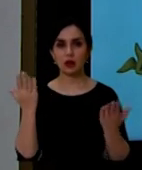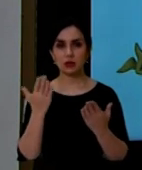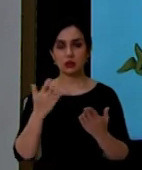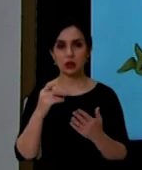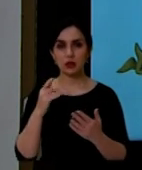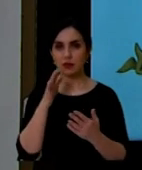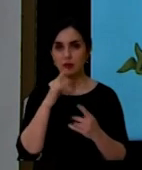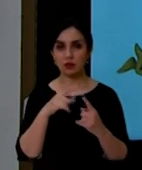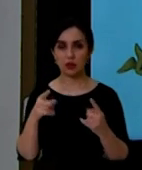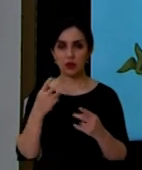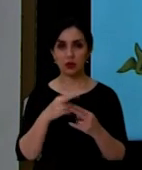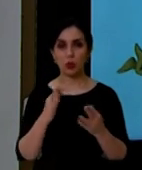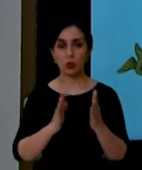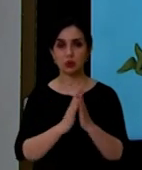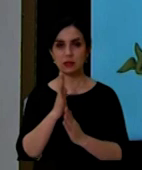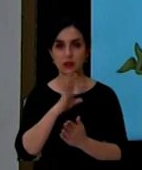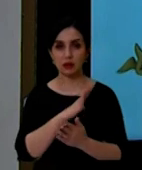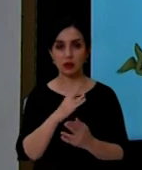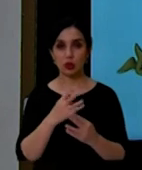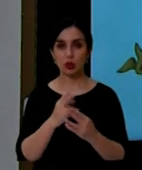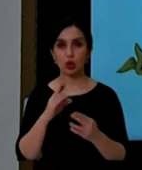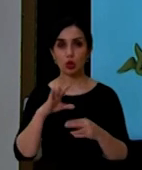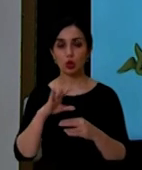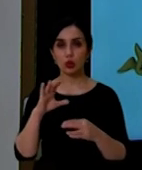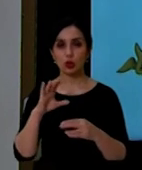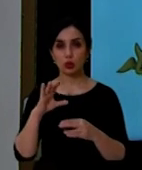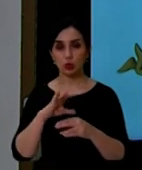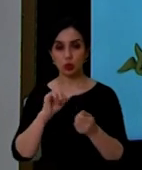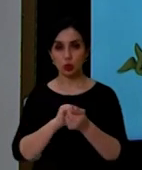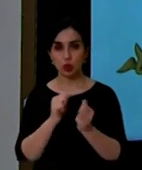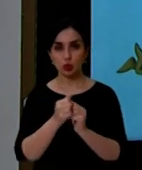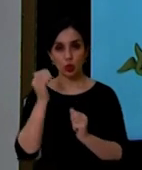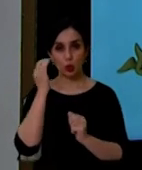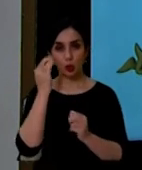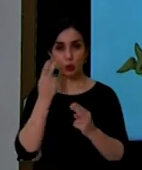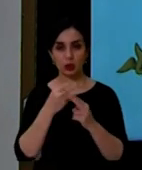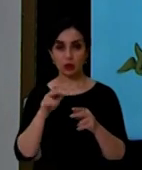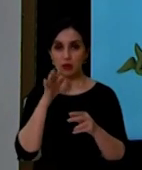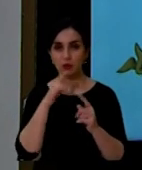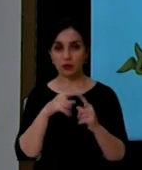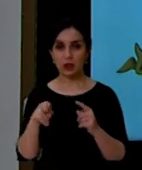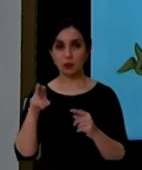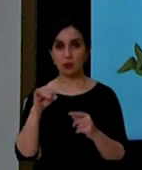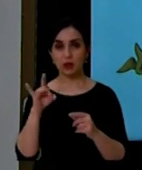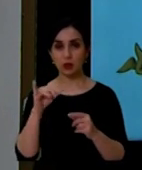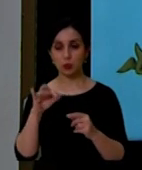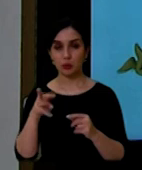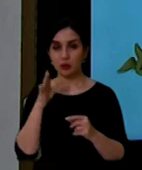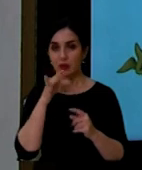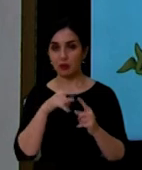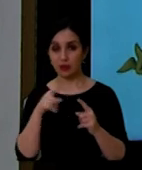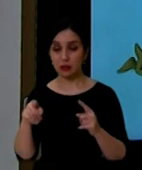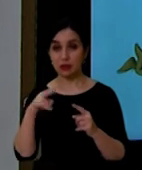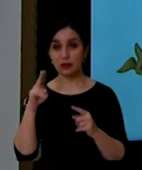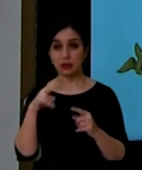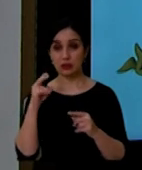osgən. A-variant toshkomur davrda, B-variant perim davrda, D